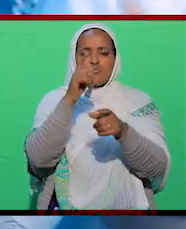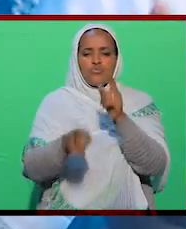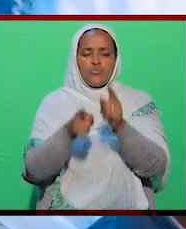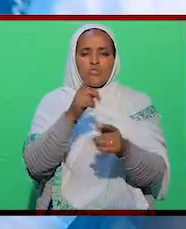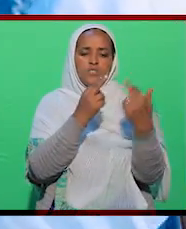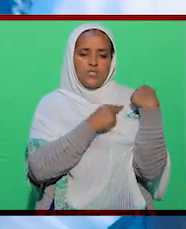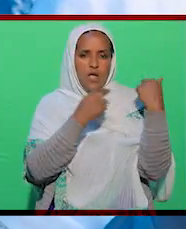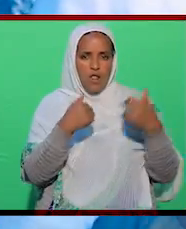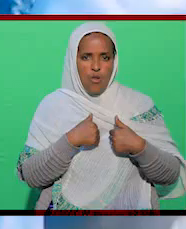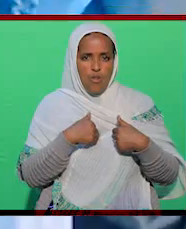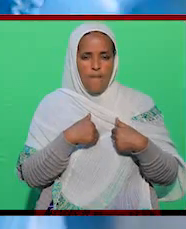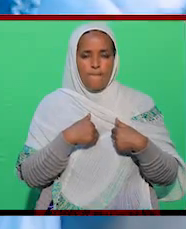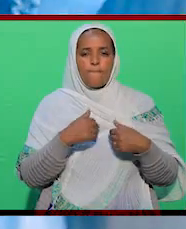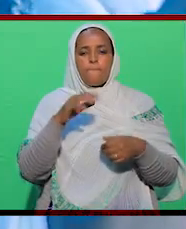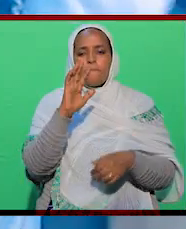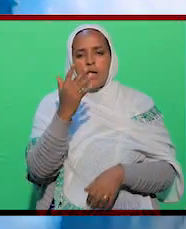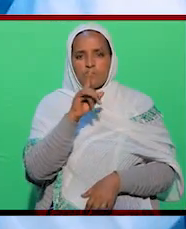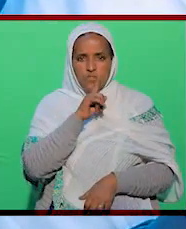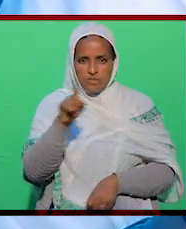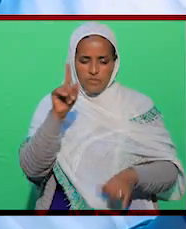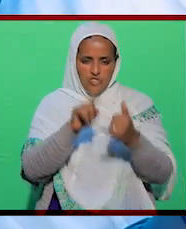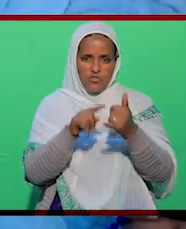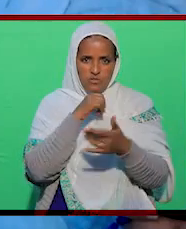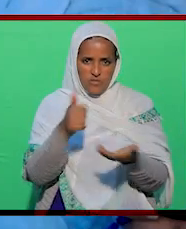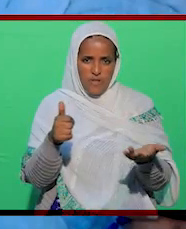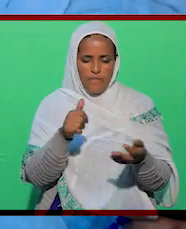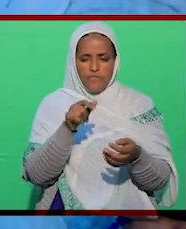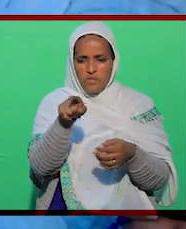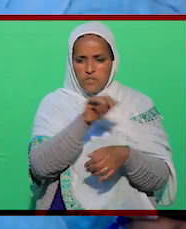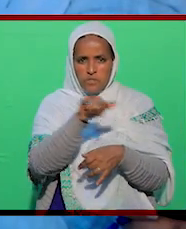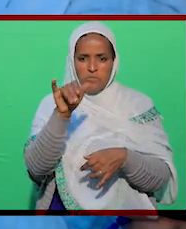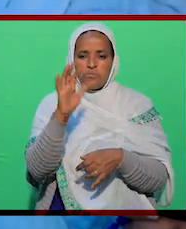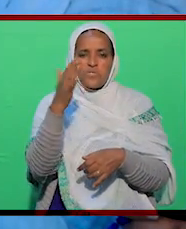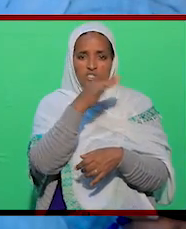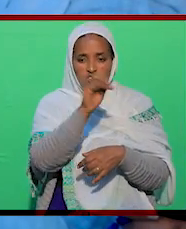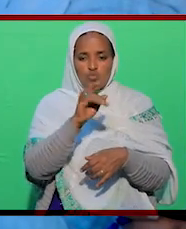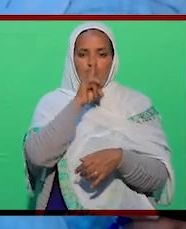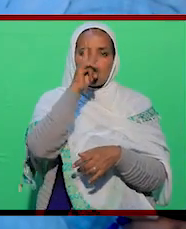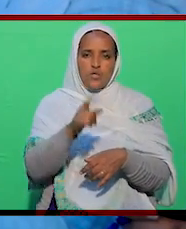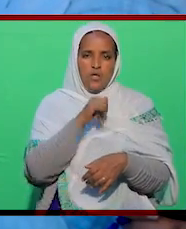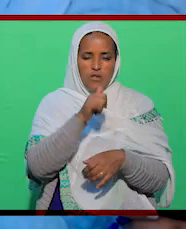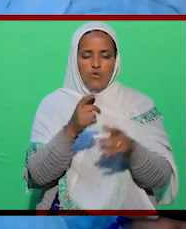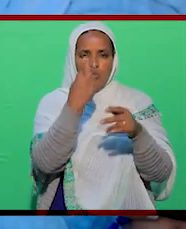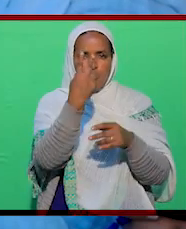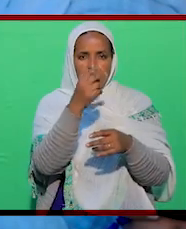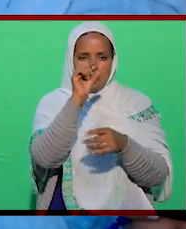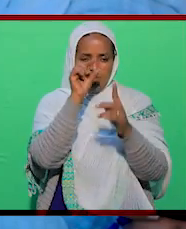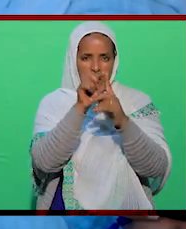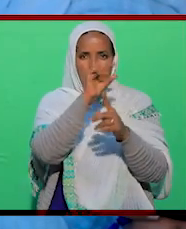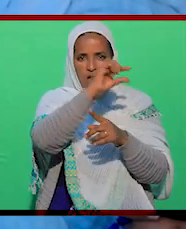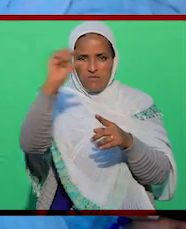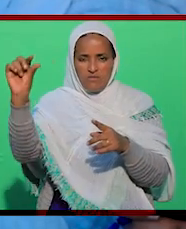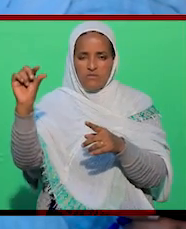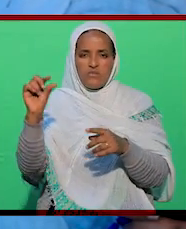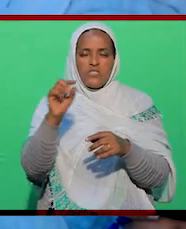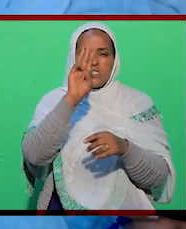መተት የማድረግ ስልጣን አለው። የማስመሰል ነው ግን የማስመሰል ነው። እንደው አንድ ሁለት ነገር ላንብብላችሁ።